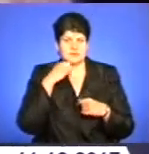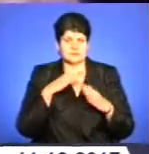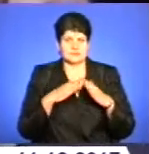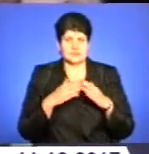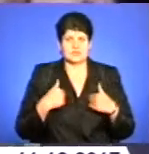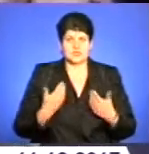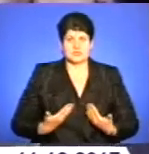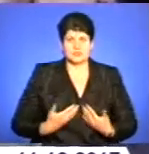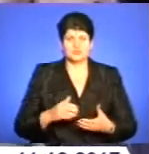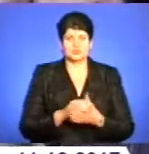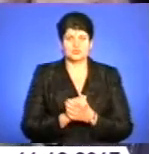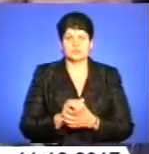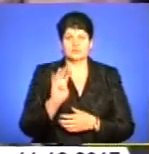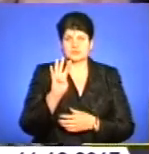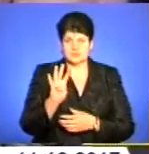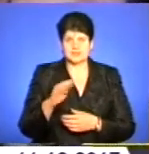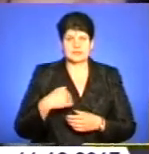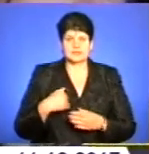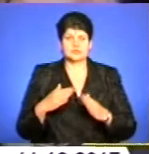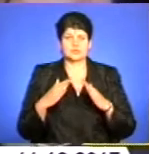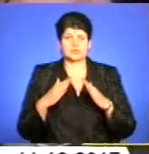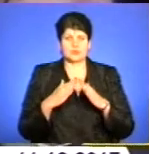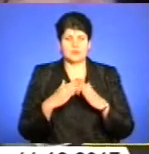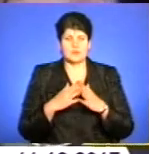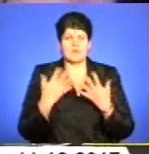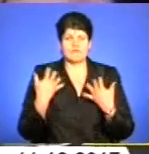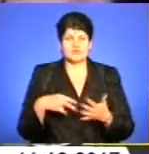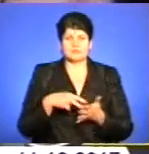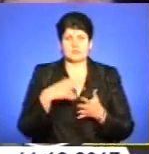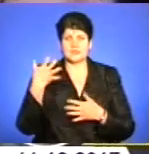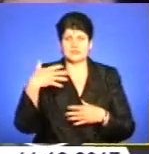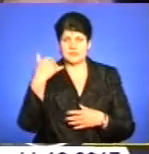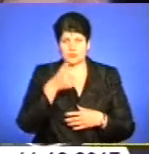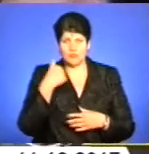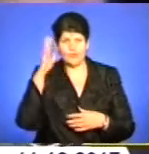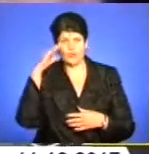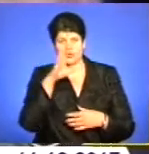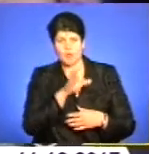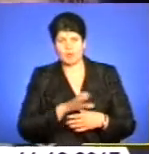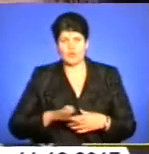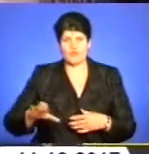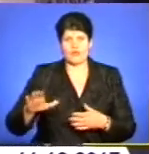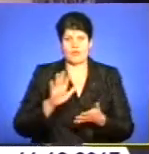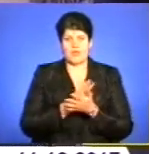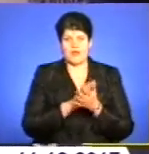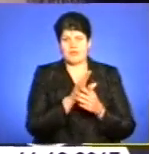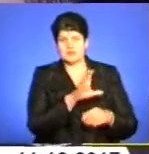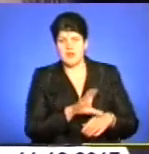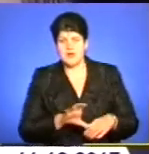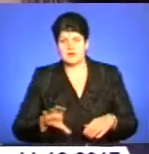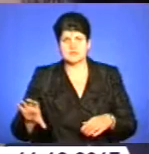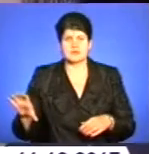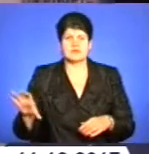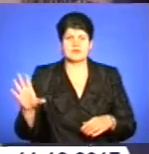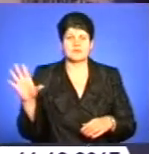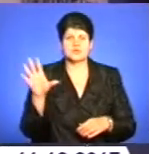Дружбі 4. Наші дома стоять 50 років. Водопровод, каналізація.